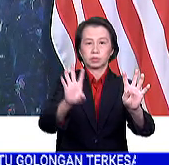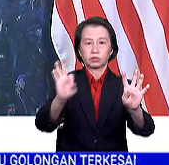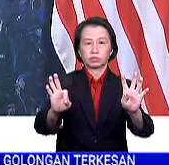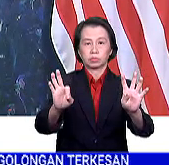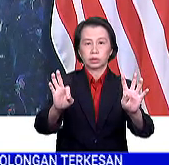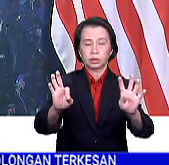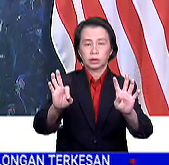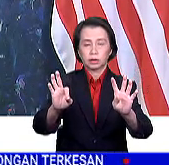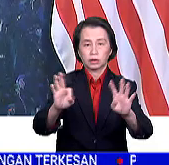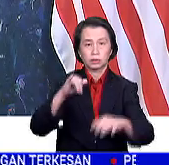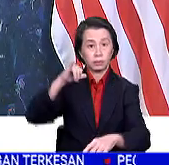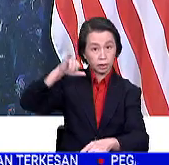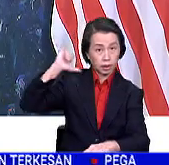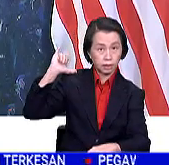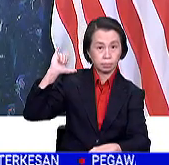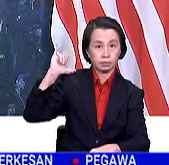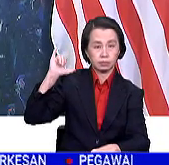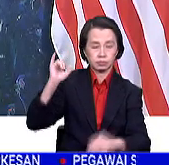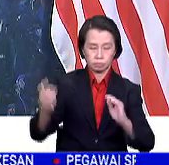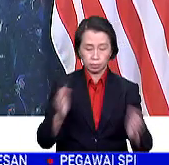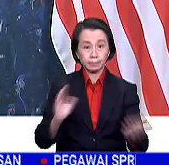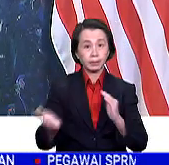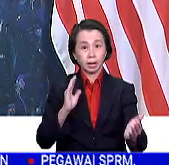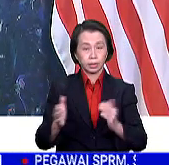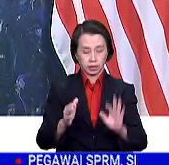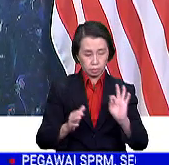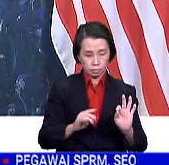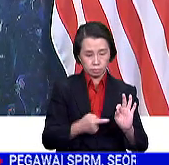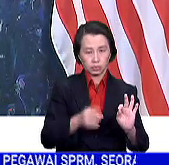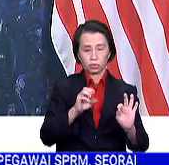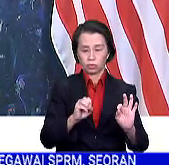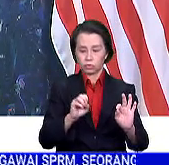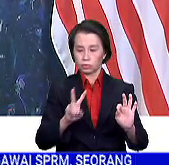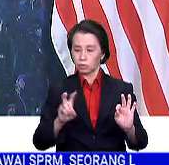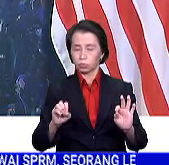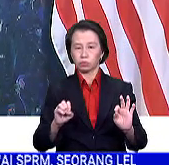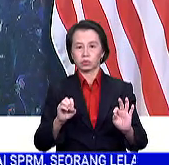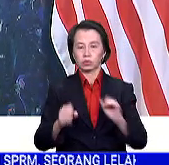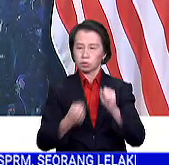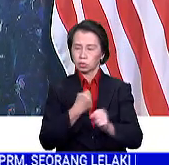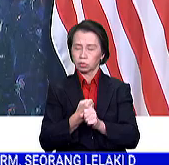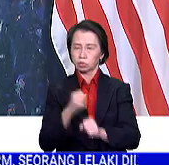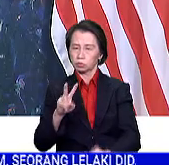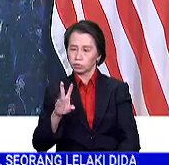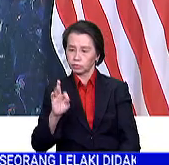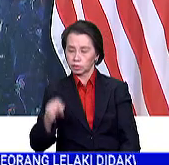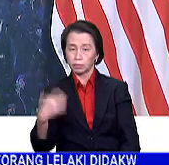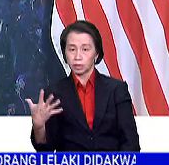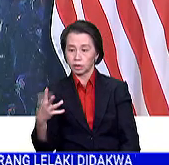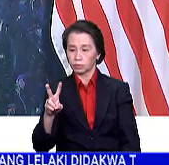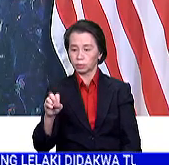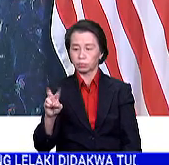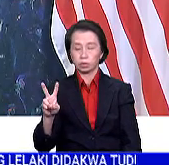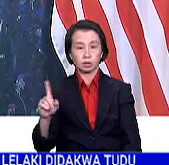4,949 kes malam berbanding 9,020 kes pada 29 Mei